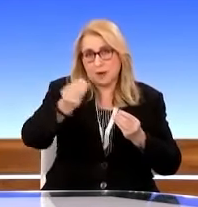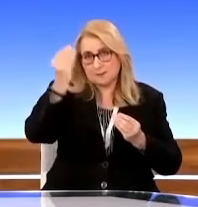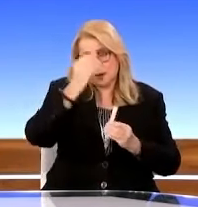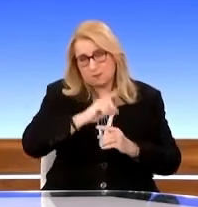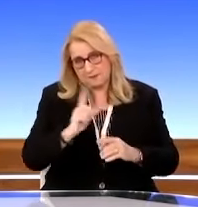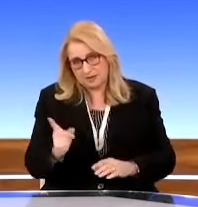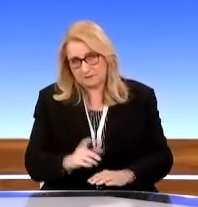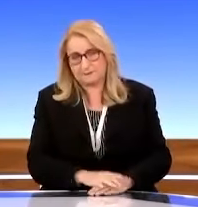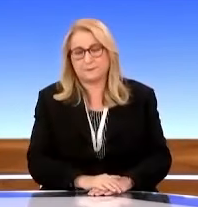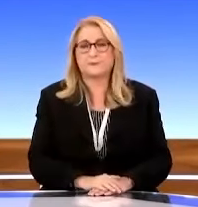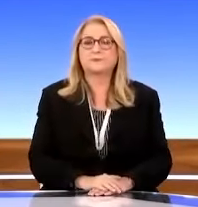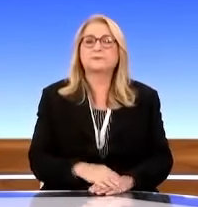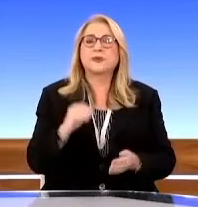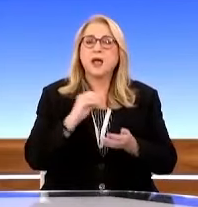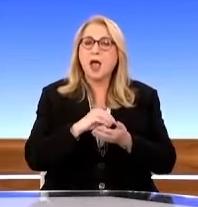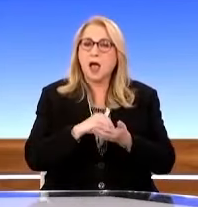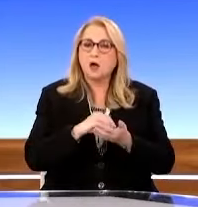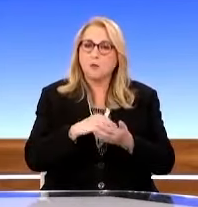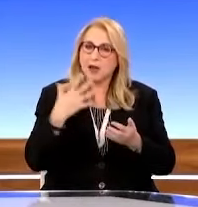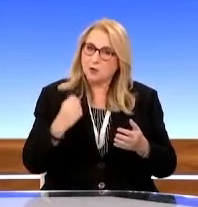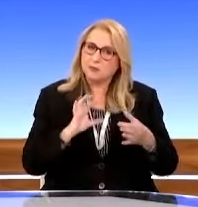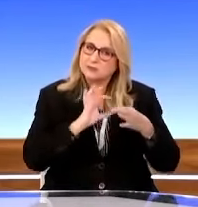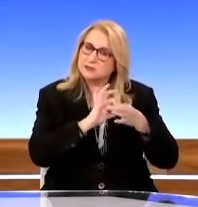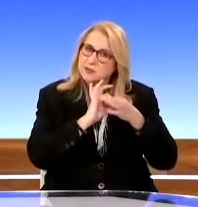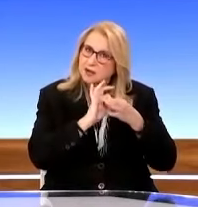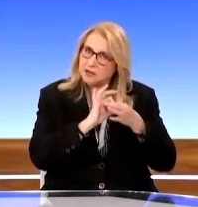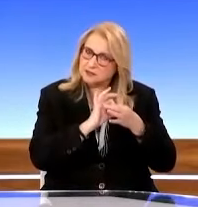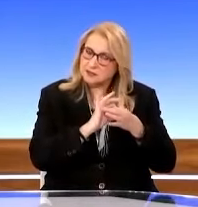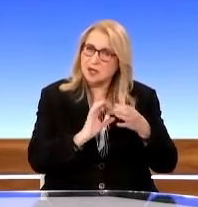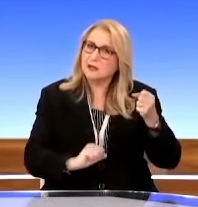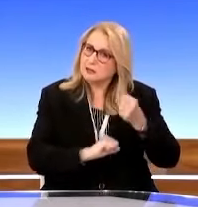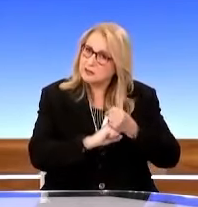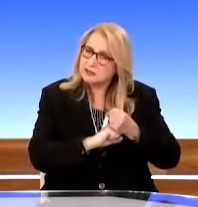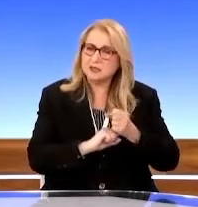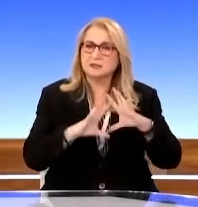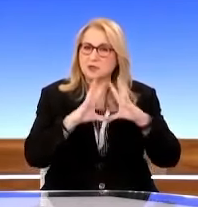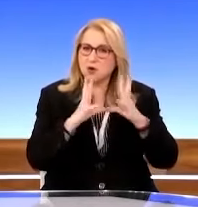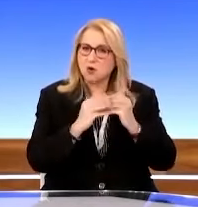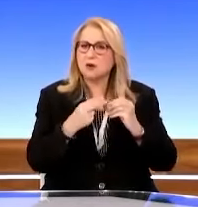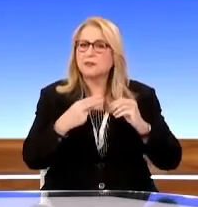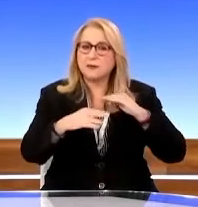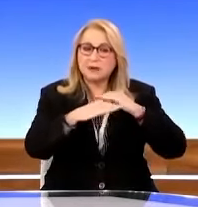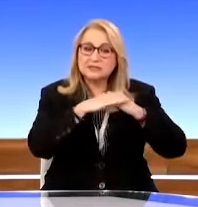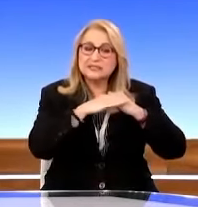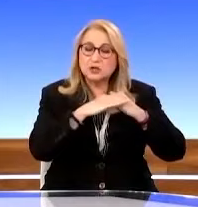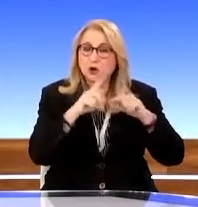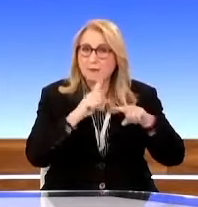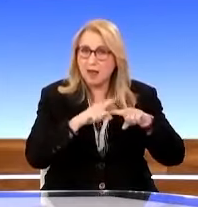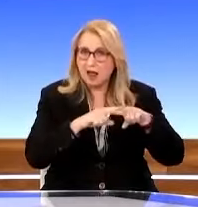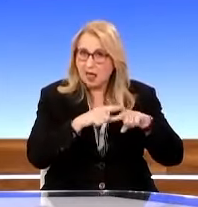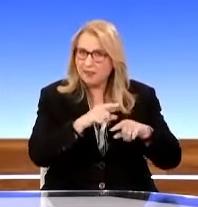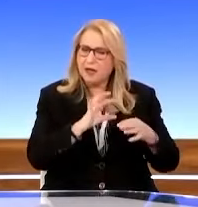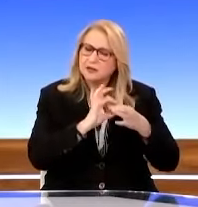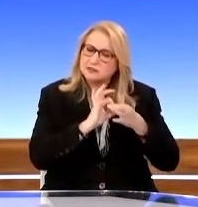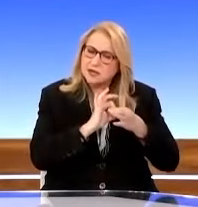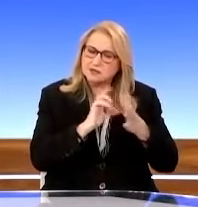επίπεδο. Και επίσης υπάρχει συνεργασία και στήριξη σε επίπεδο συνόρων Ελλάδας. Η συνεργασία θα πρέπει να συνεχιστεί.